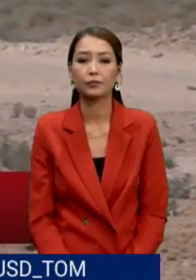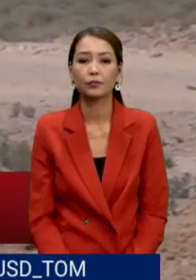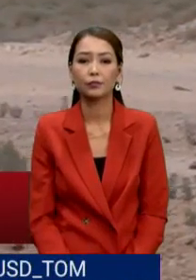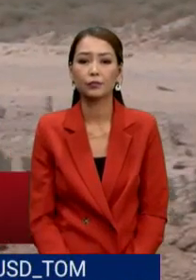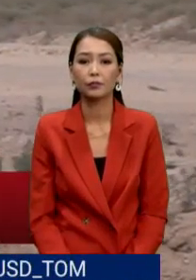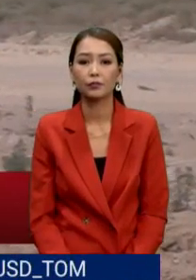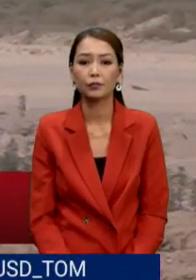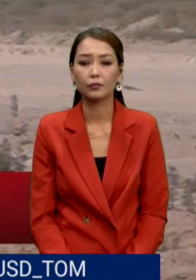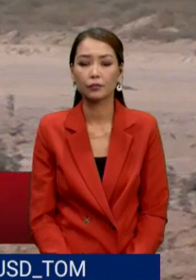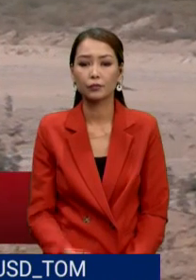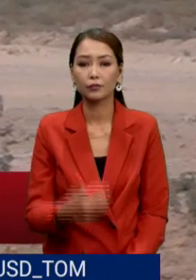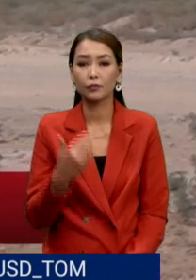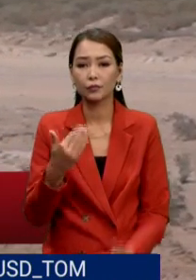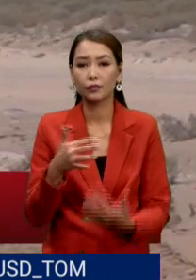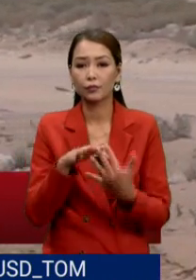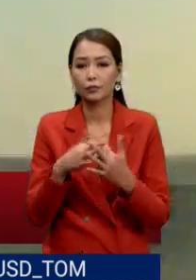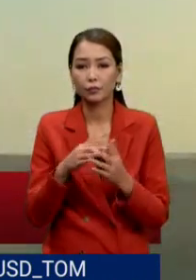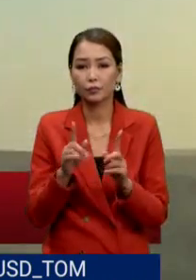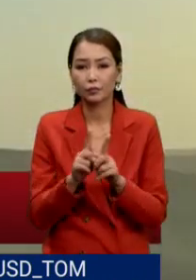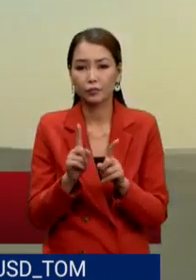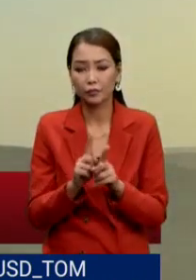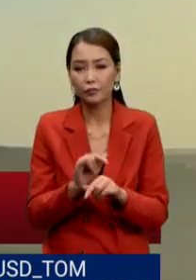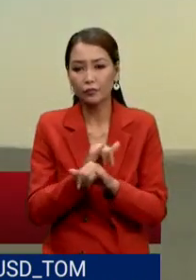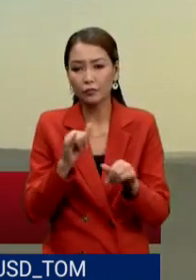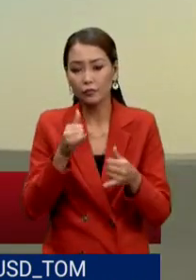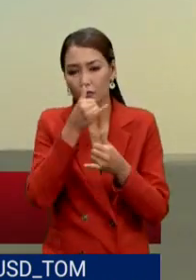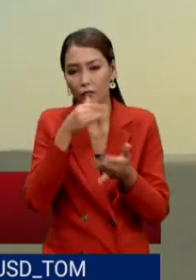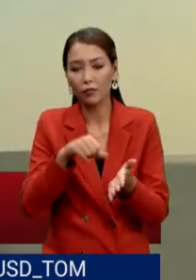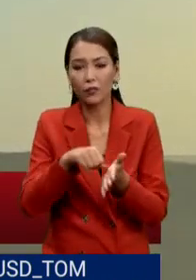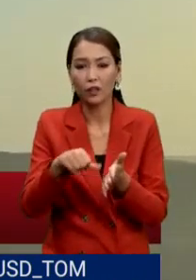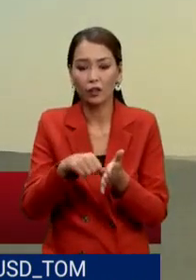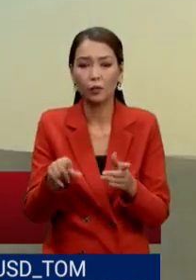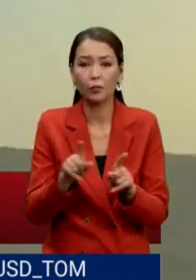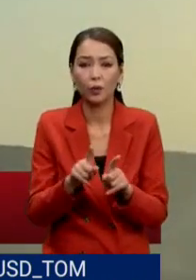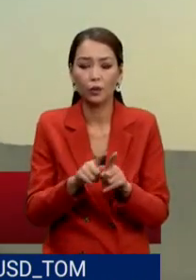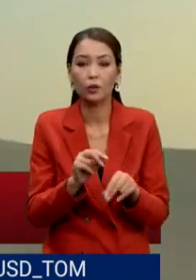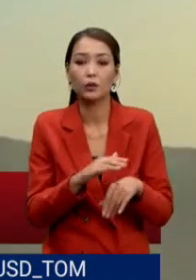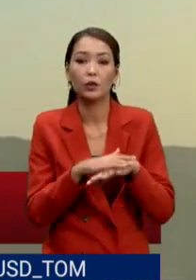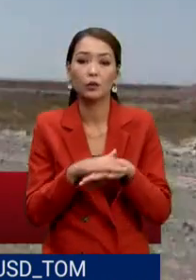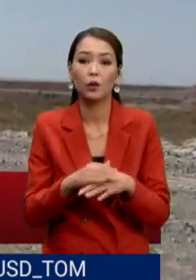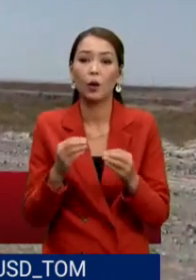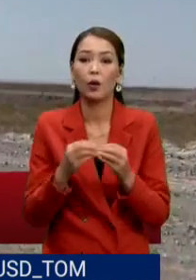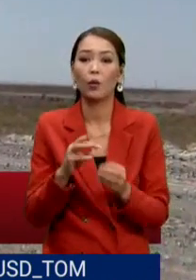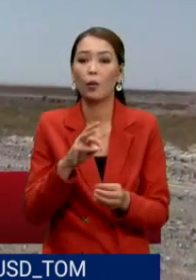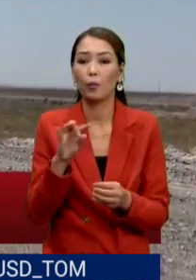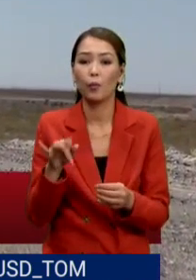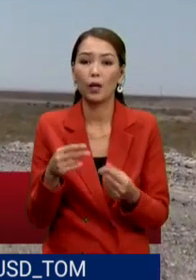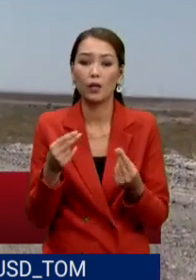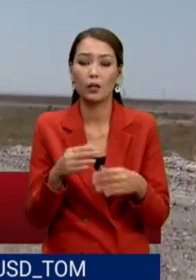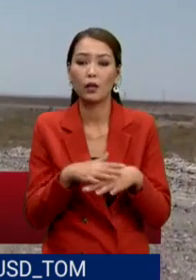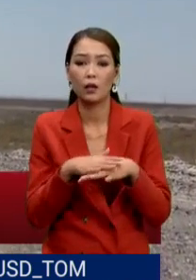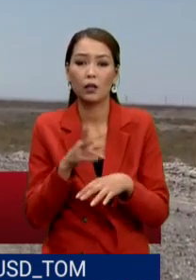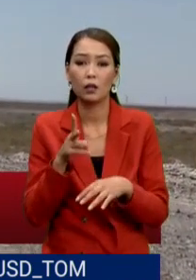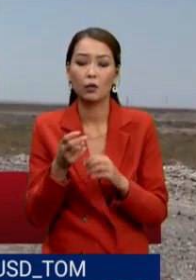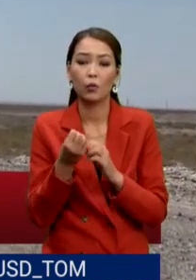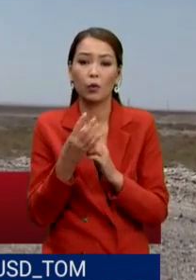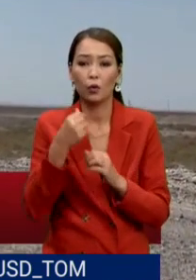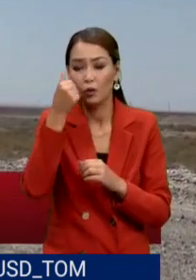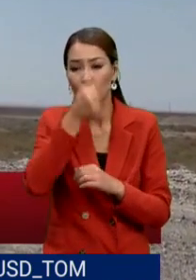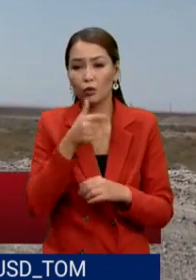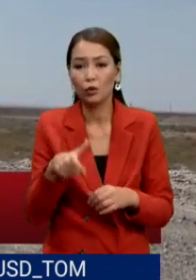Ақшымырау Қызан ауылдарындағы инфрақұрылымды дамытып, асфальт төсеу үшін кезінде бюджеттен 10 миллиард теңге қарастырылған. 2014 жылы басталған